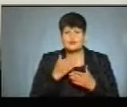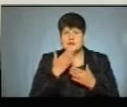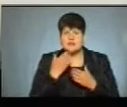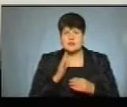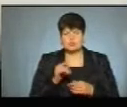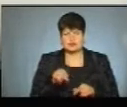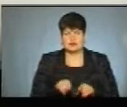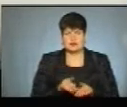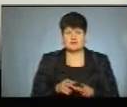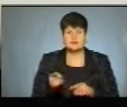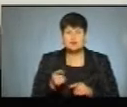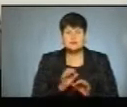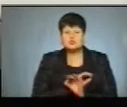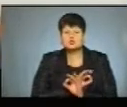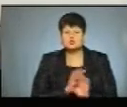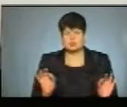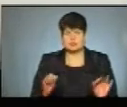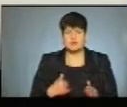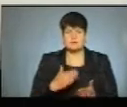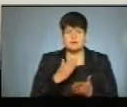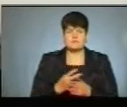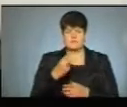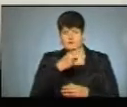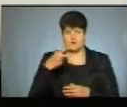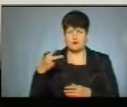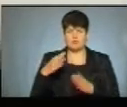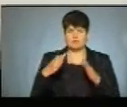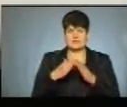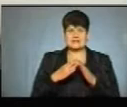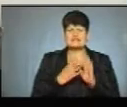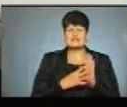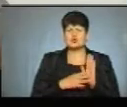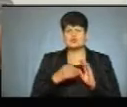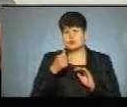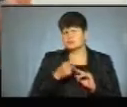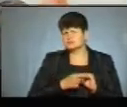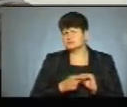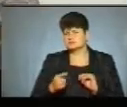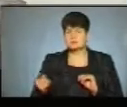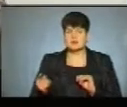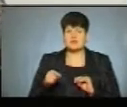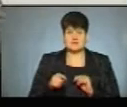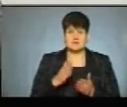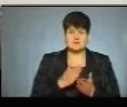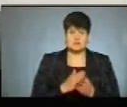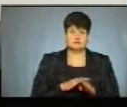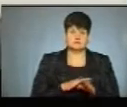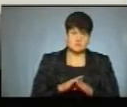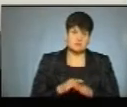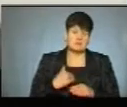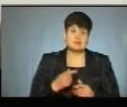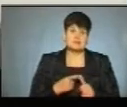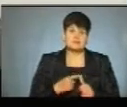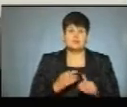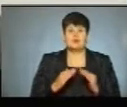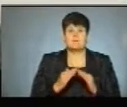В Тернополі супер, ми маємо великий двоповерховий будинок з 90-х років. І, тобто він є насичений, і він, ми його називаємо